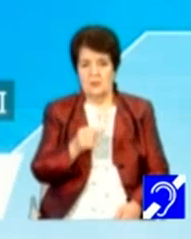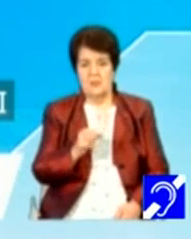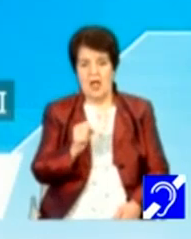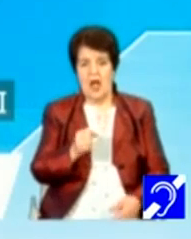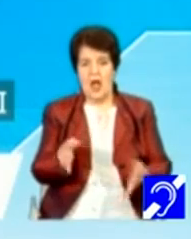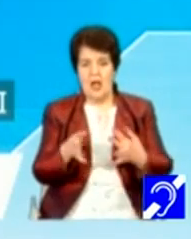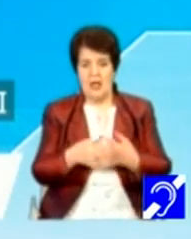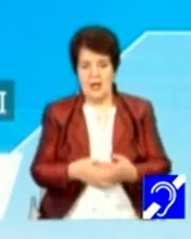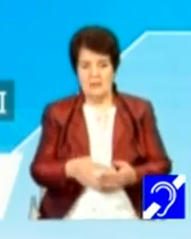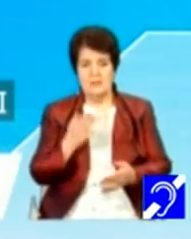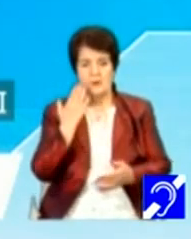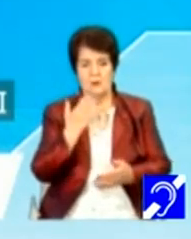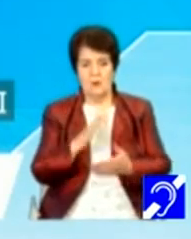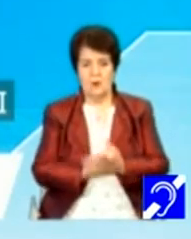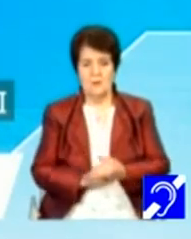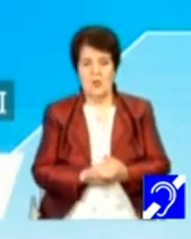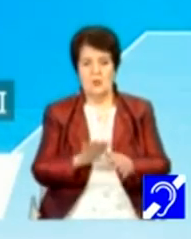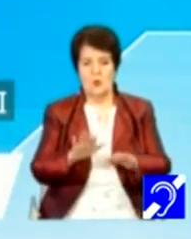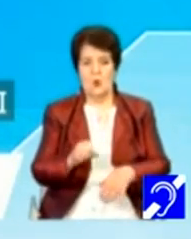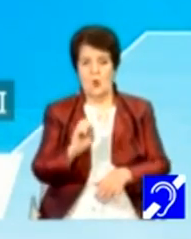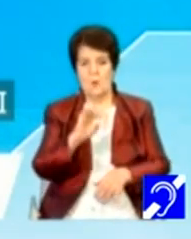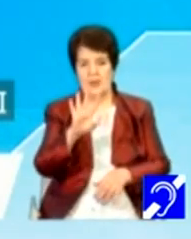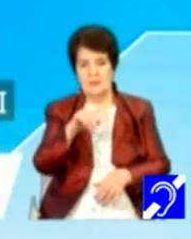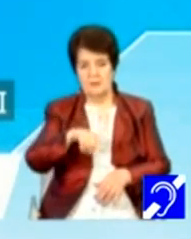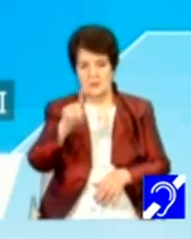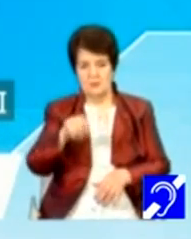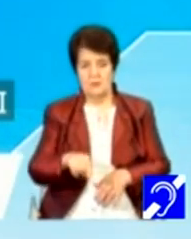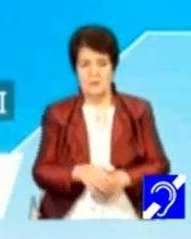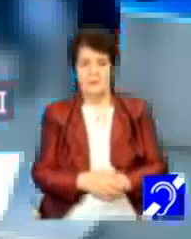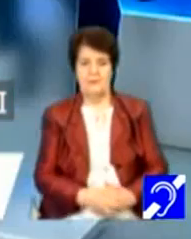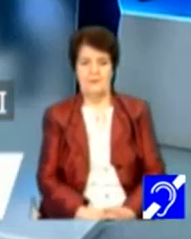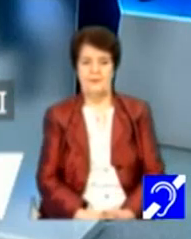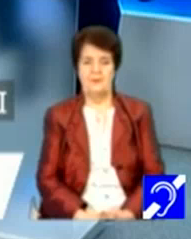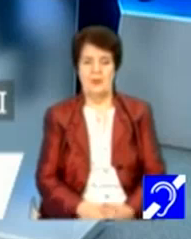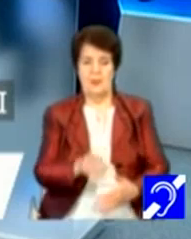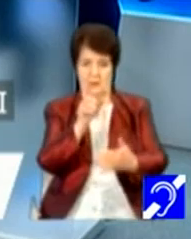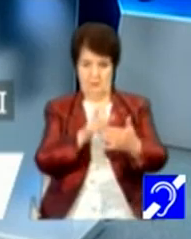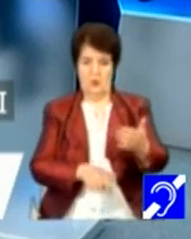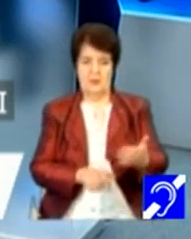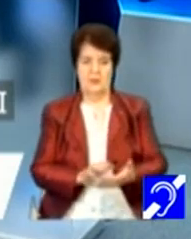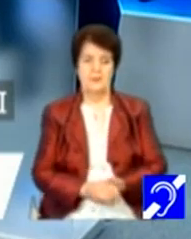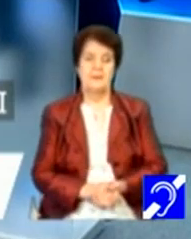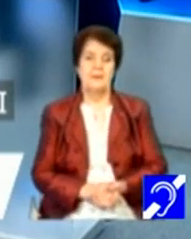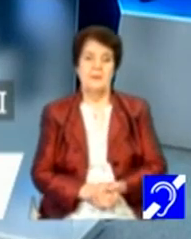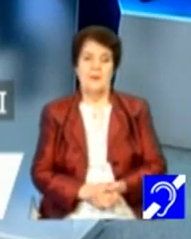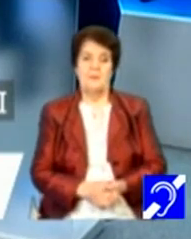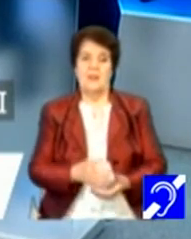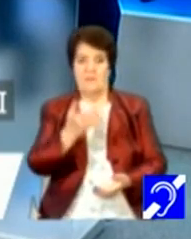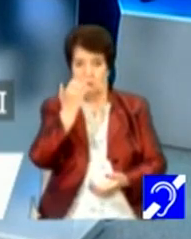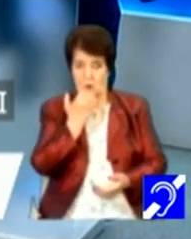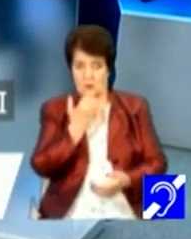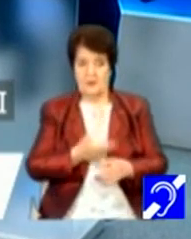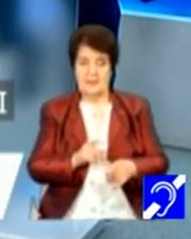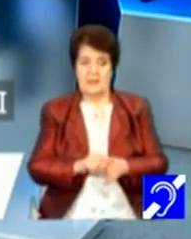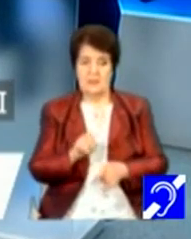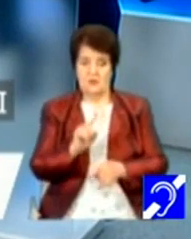Alianța pentru Unirea Românilor, locul 14 pe buletinul de vot. Vă mulțumesc pentru prezența la această